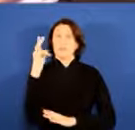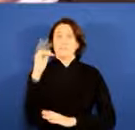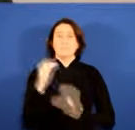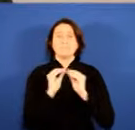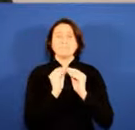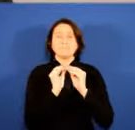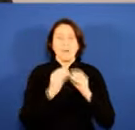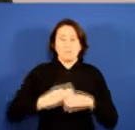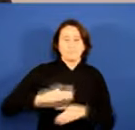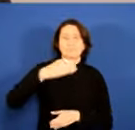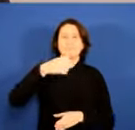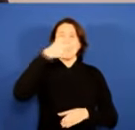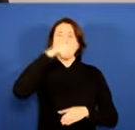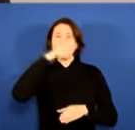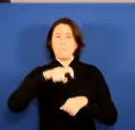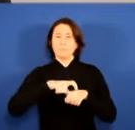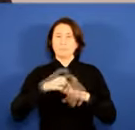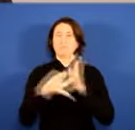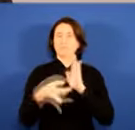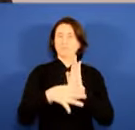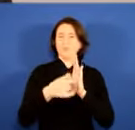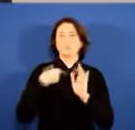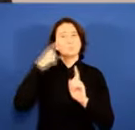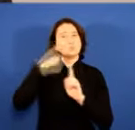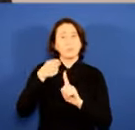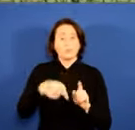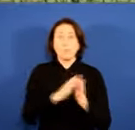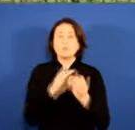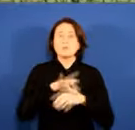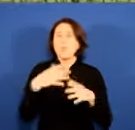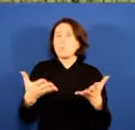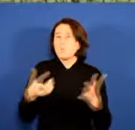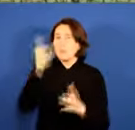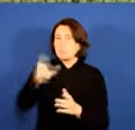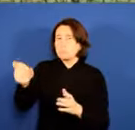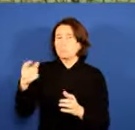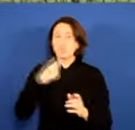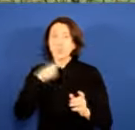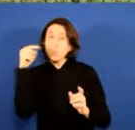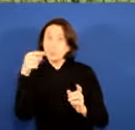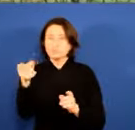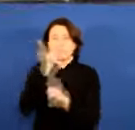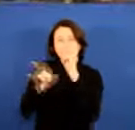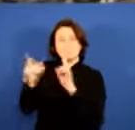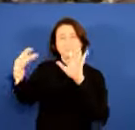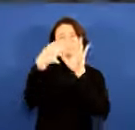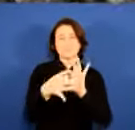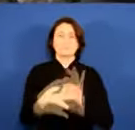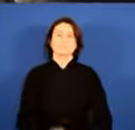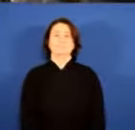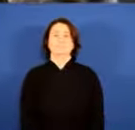aisialdi eskaintza zabaltzea. Hala adierazi zuen Imanol Pradales ekonomia sustatzeko diputatuak liburuaren